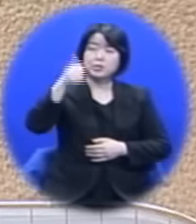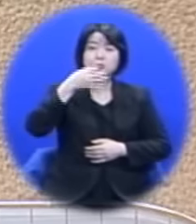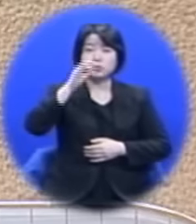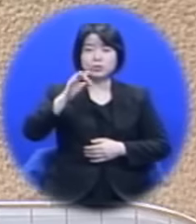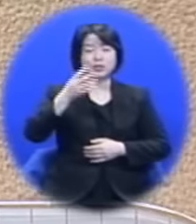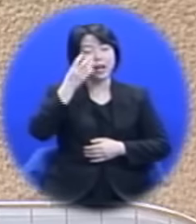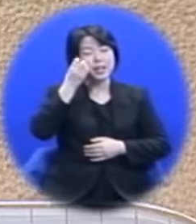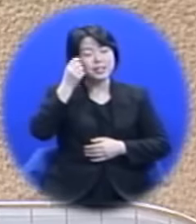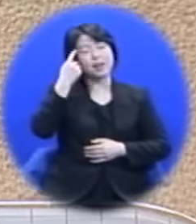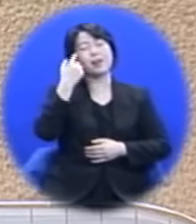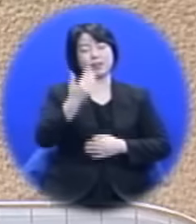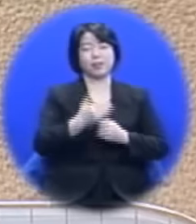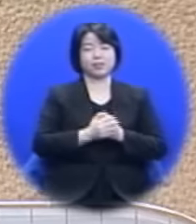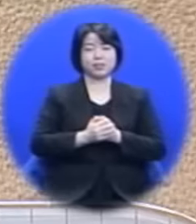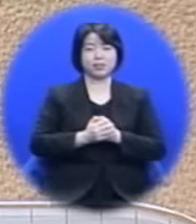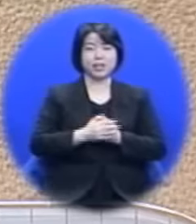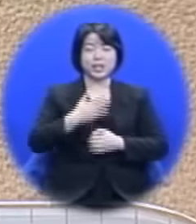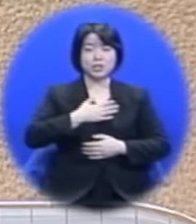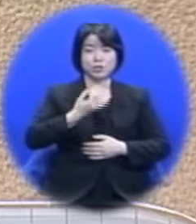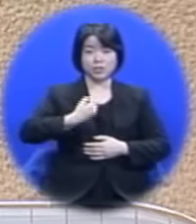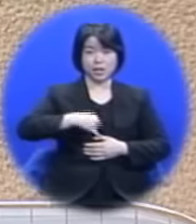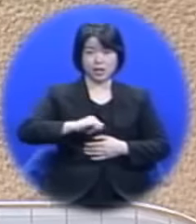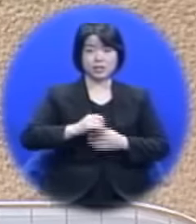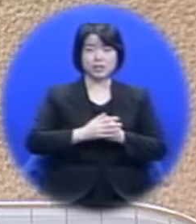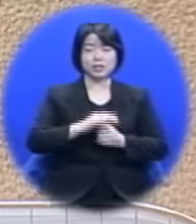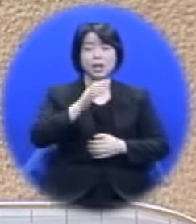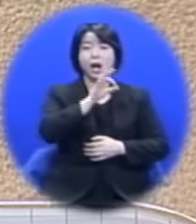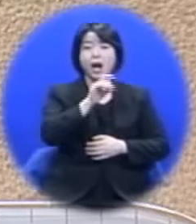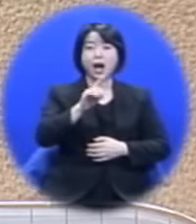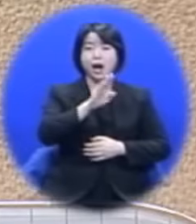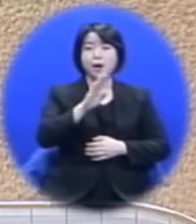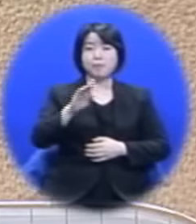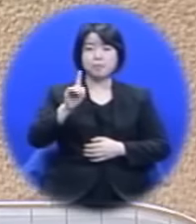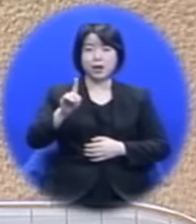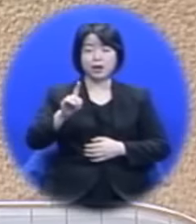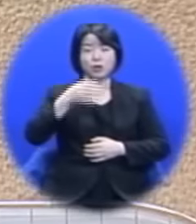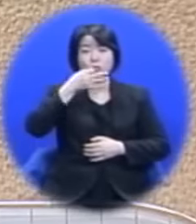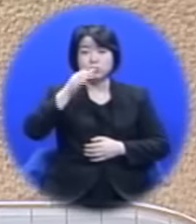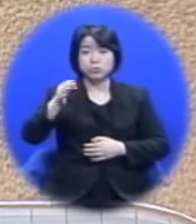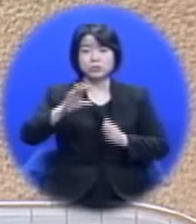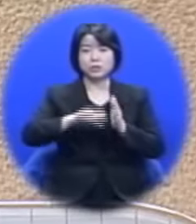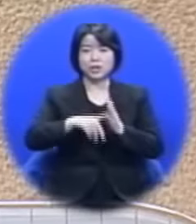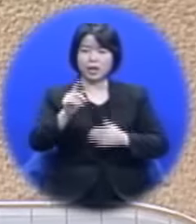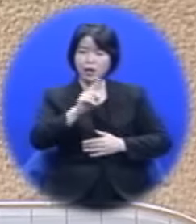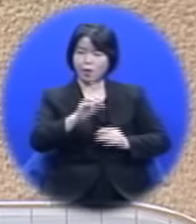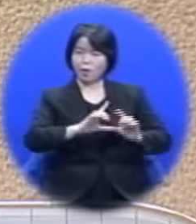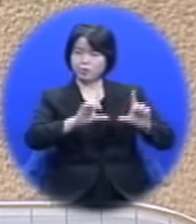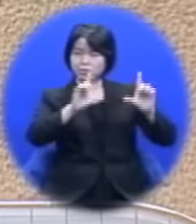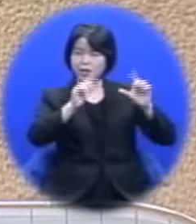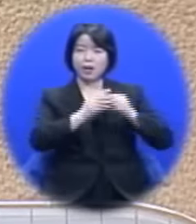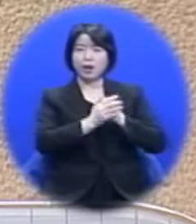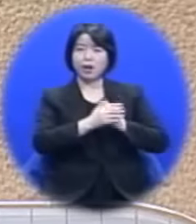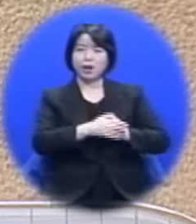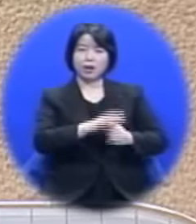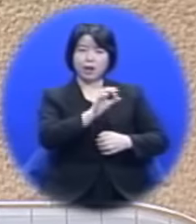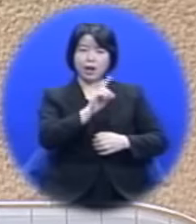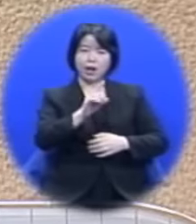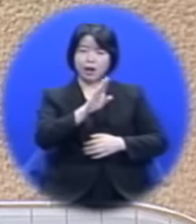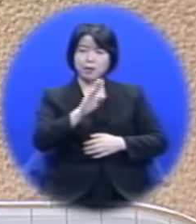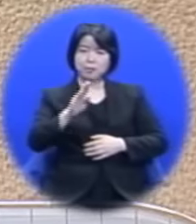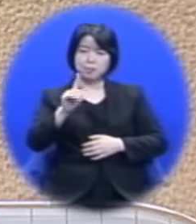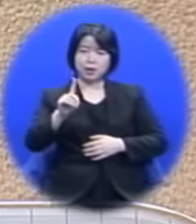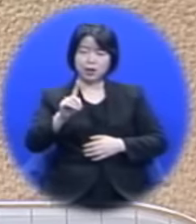봐요 저는 저희 딸이 아빠라고 저를 부를 때 어느 날 아빠 그러고